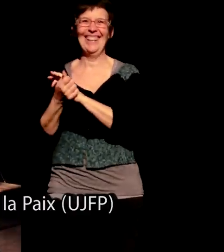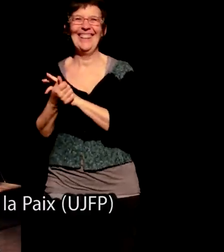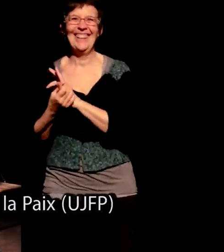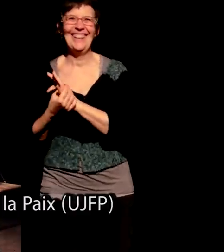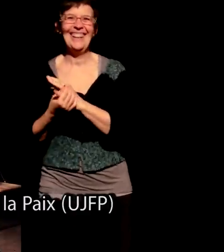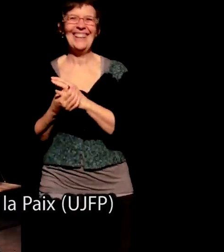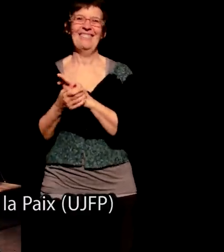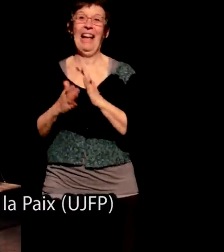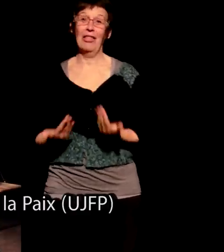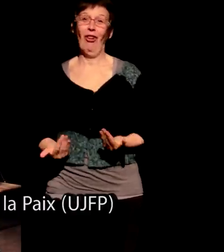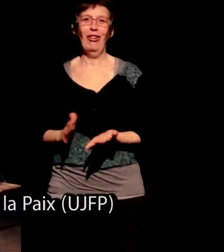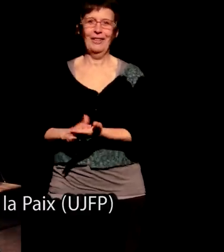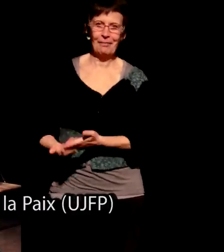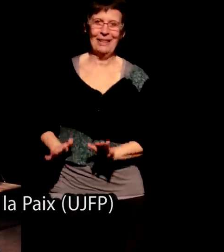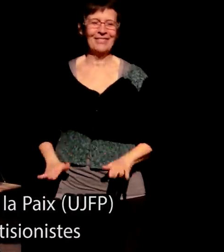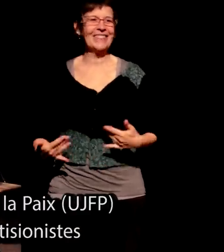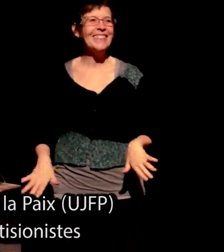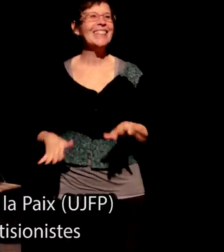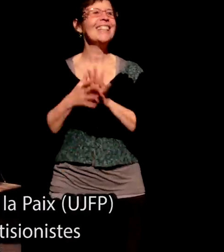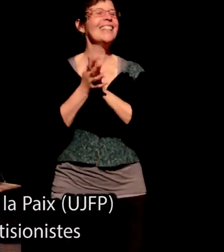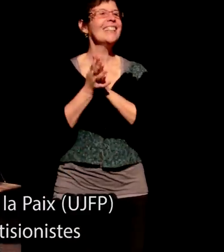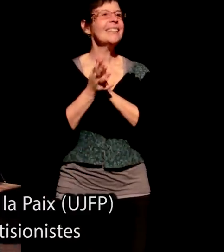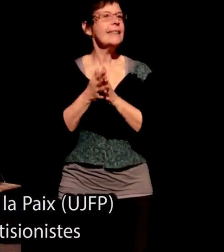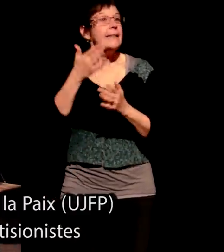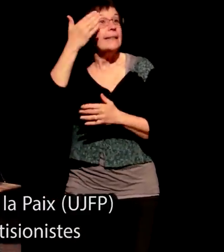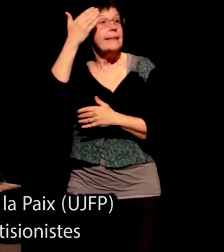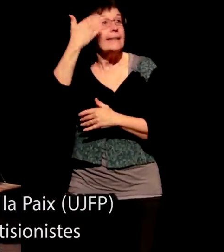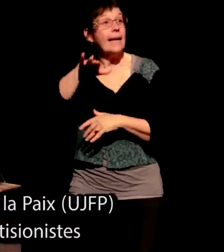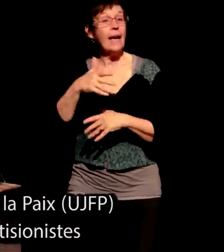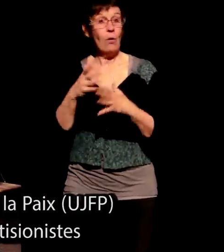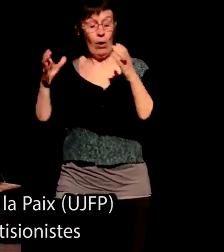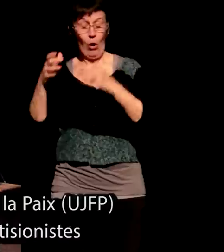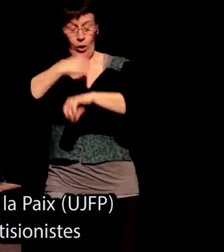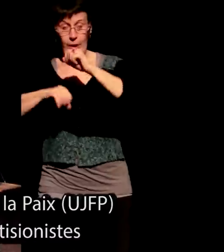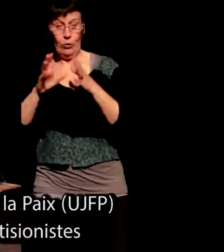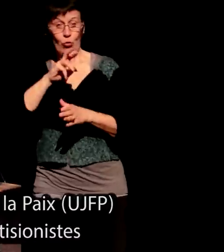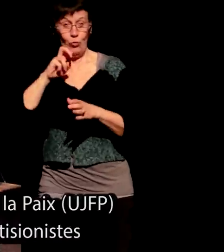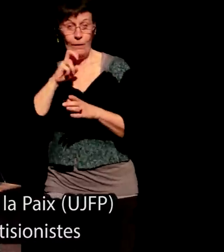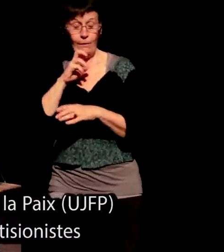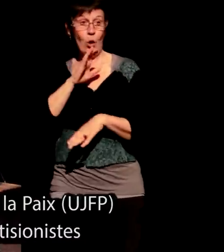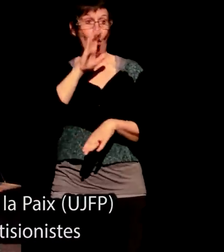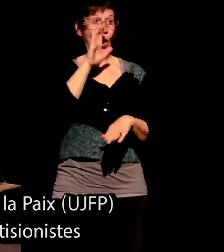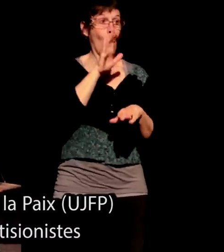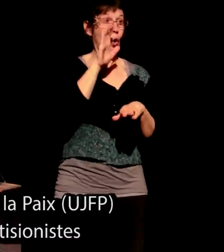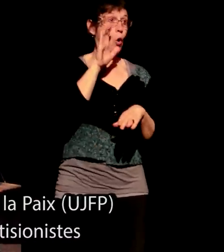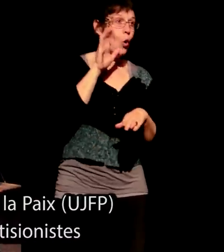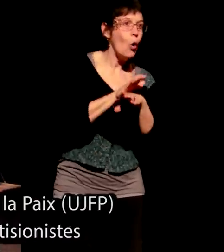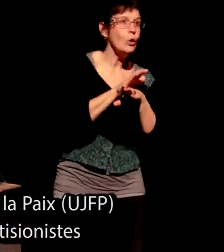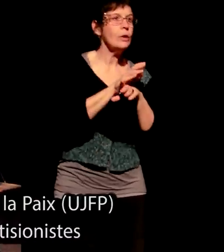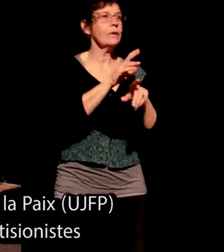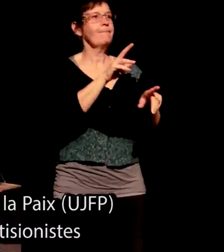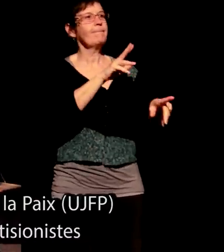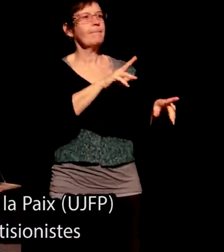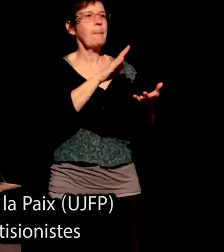Je ne sais pas si vous connaissez, mais c'est une organisation de juifs antisionistes, c'est-à-dire de juifs qui se battent contre Israël,